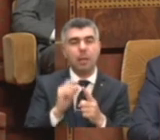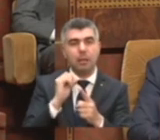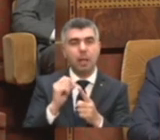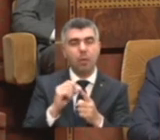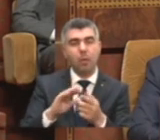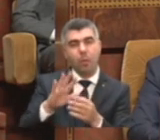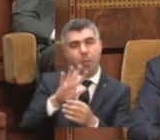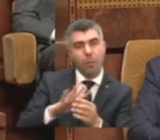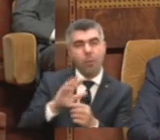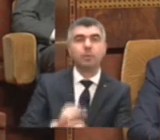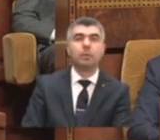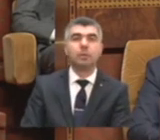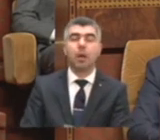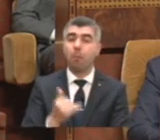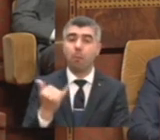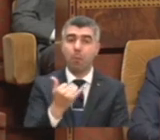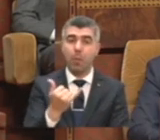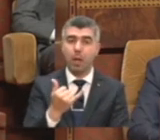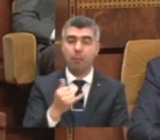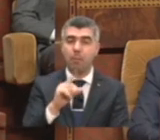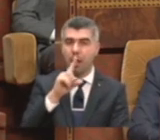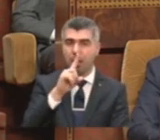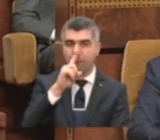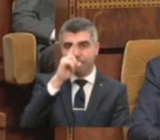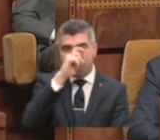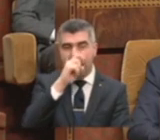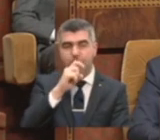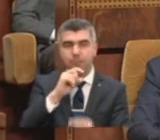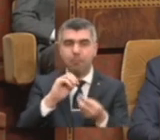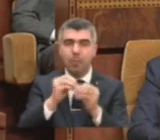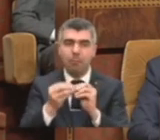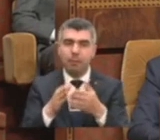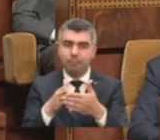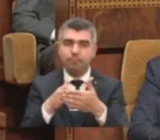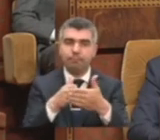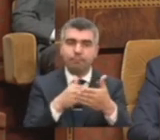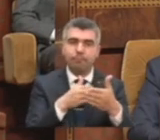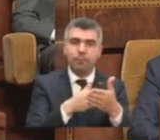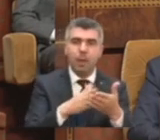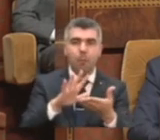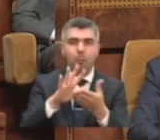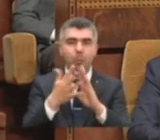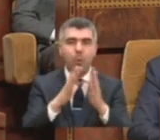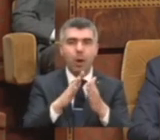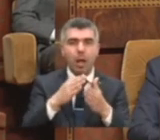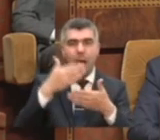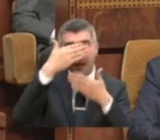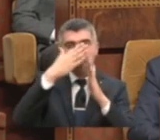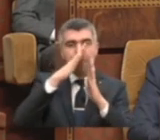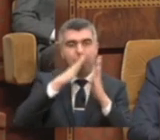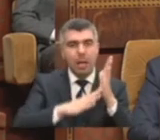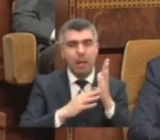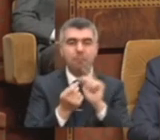حنا كنا واعيين بأن التحديات المناخية كتفرض إكراهات جسيمة على المغرب، خصوصا المتعلقة